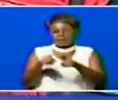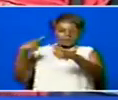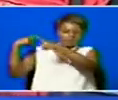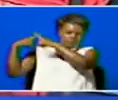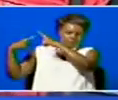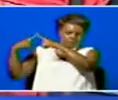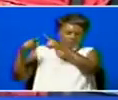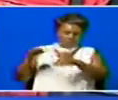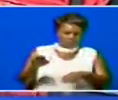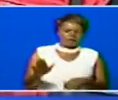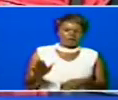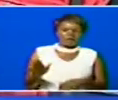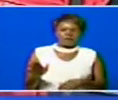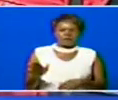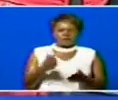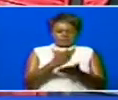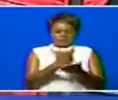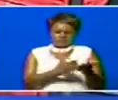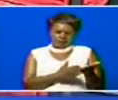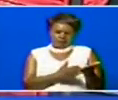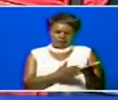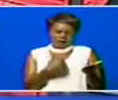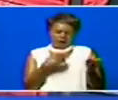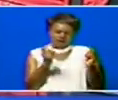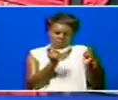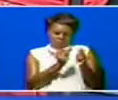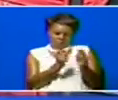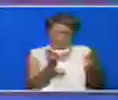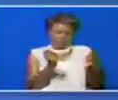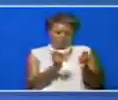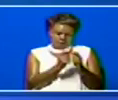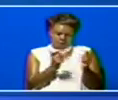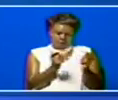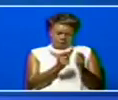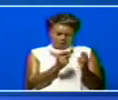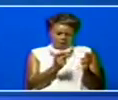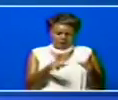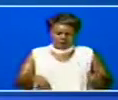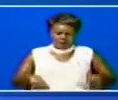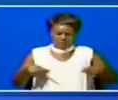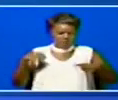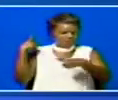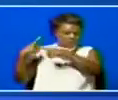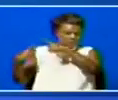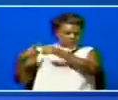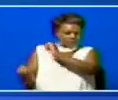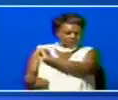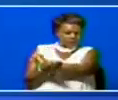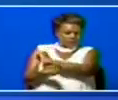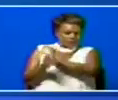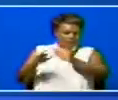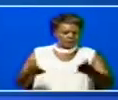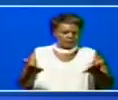masaibu kama yako, kuna wale ambao bado wamebeba kidonda cha uchungu ambao wameupitia maishani, ungependa kuwashauri nini?